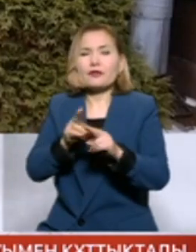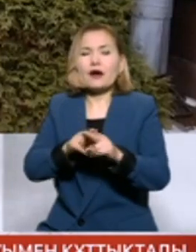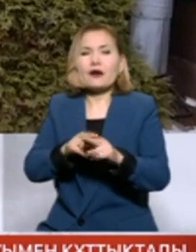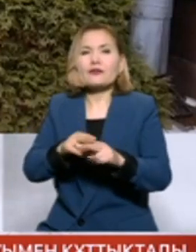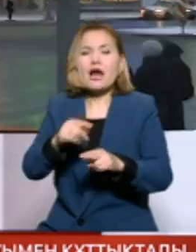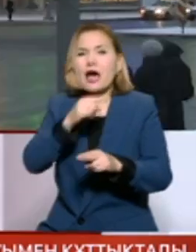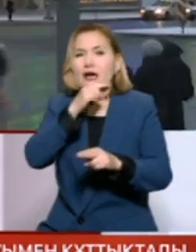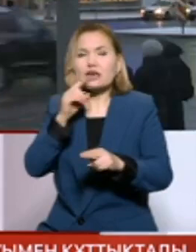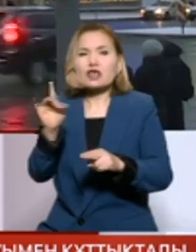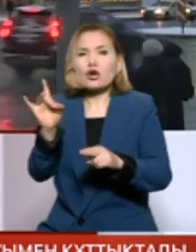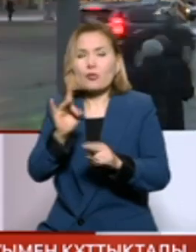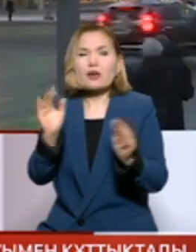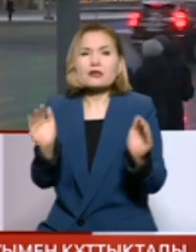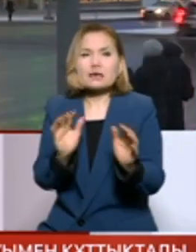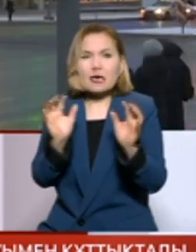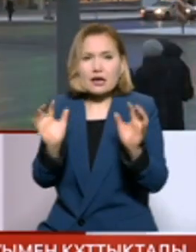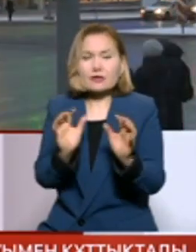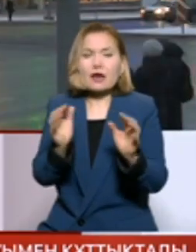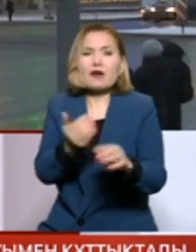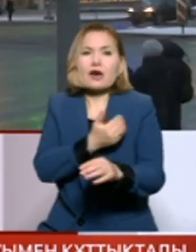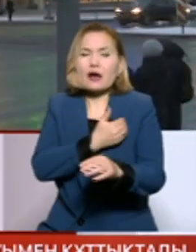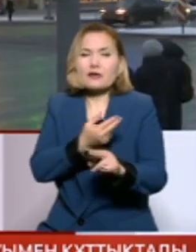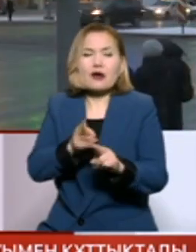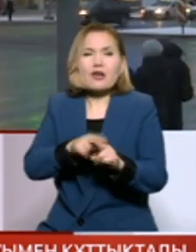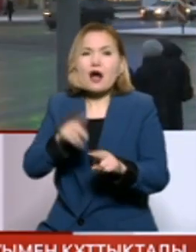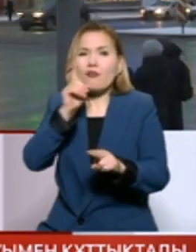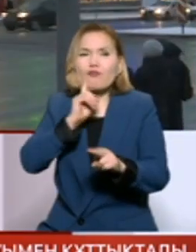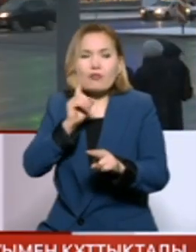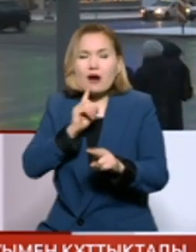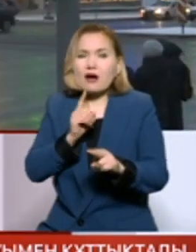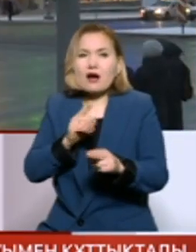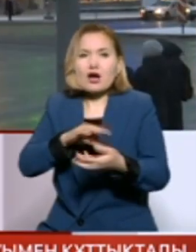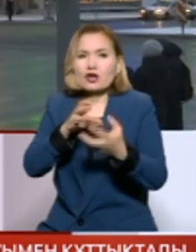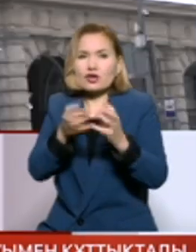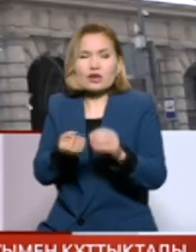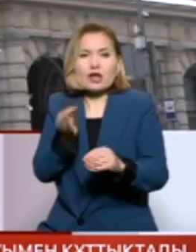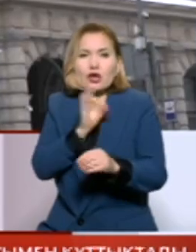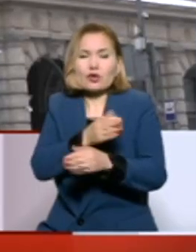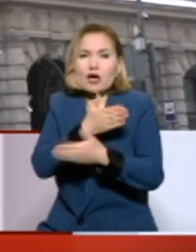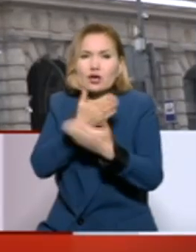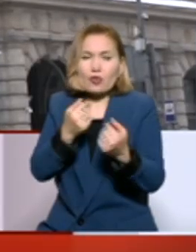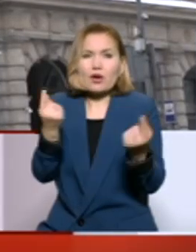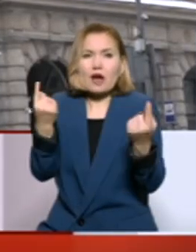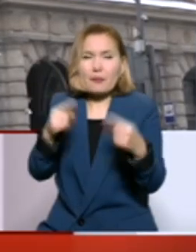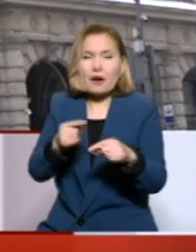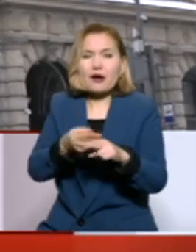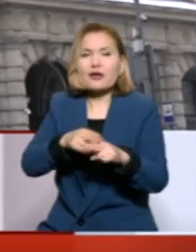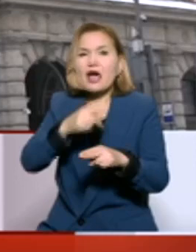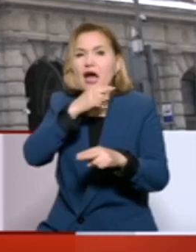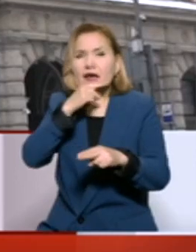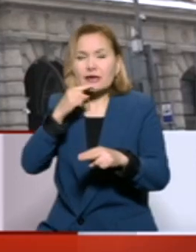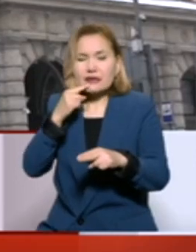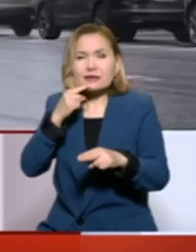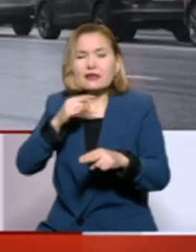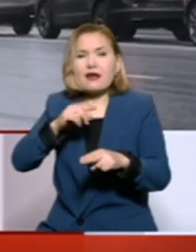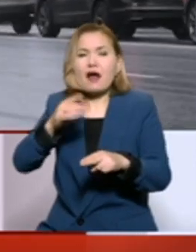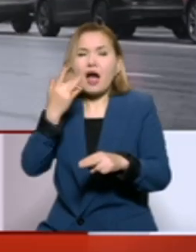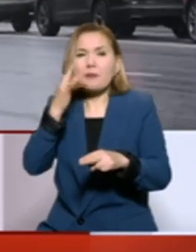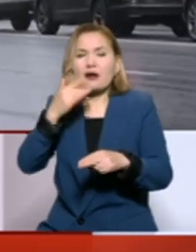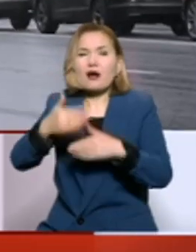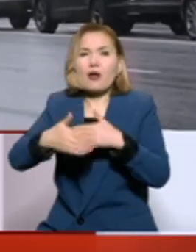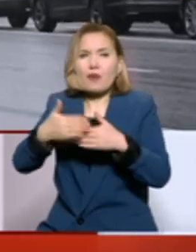ұстап тұрмақ болды. Алайда экономистердің бұл қадамы тиімсіз екенін көрсетті, дейді сарапшылар. Өйткені елді қымбатшылық жайлады, 1